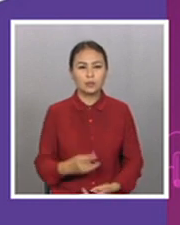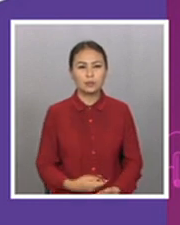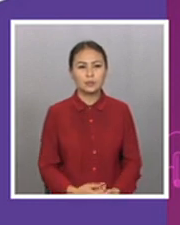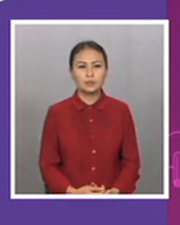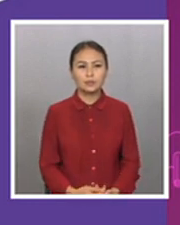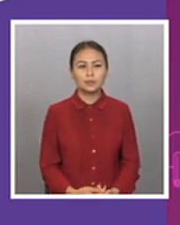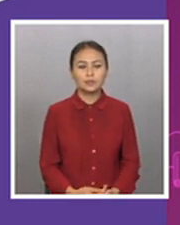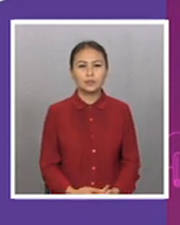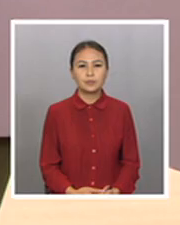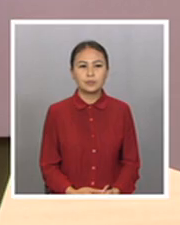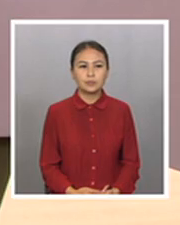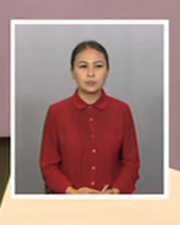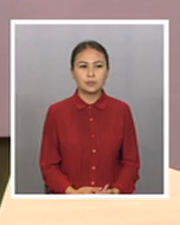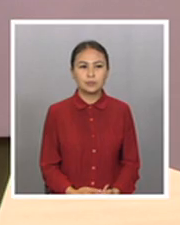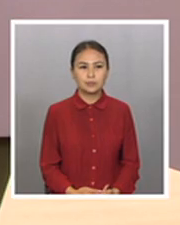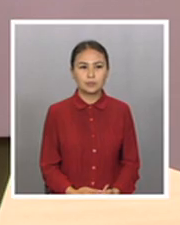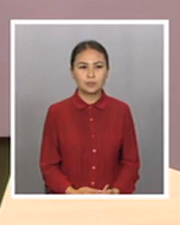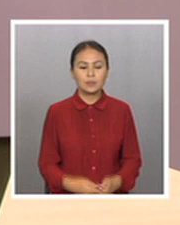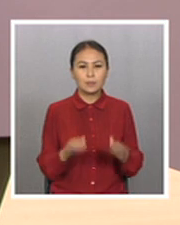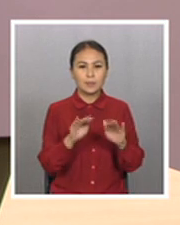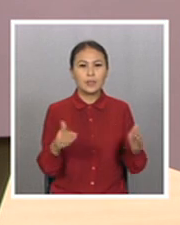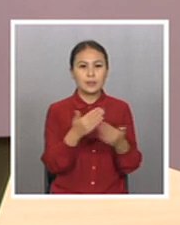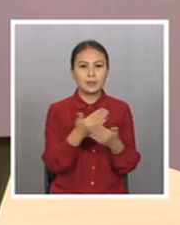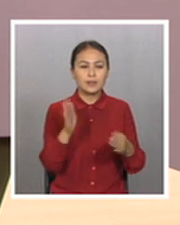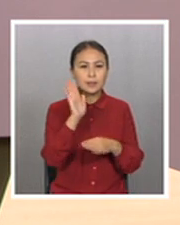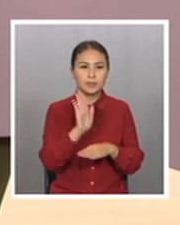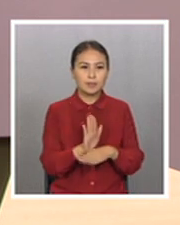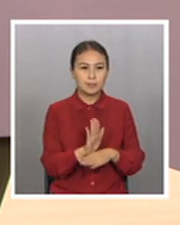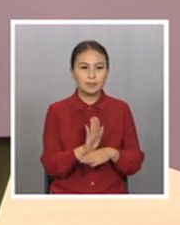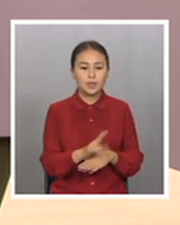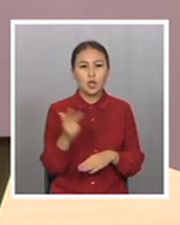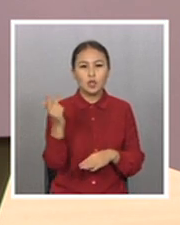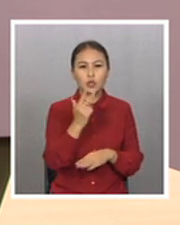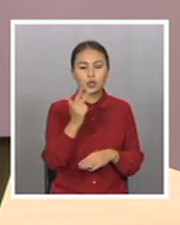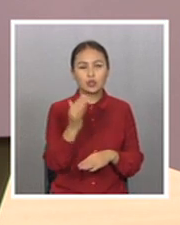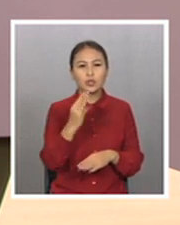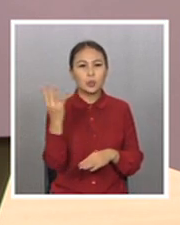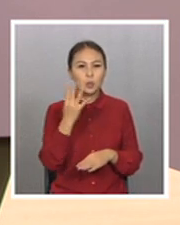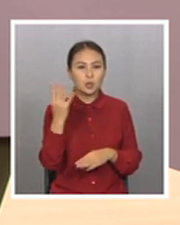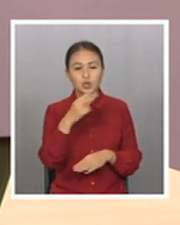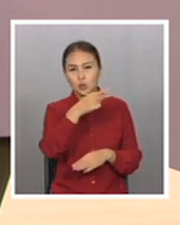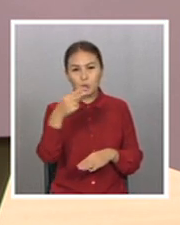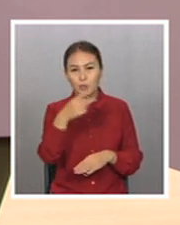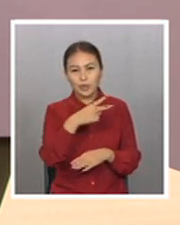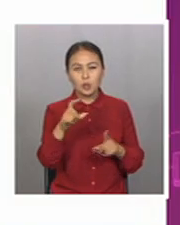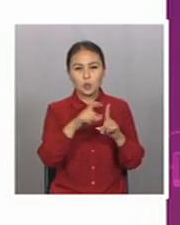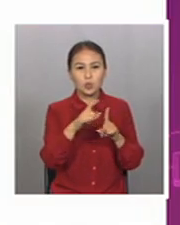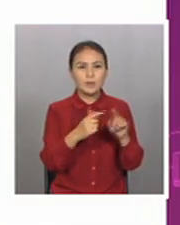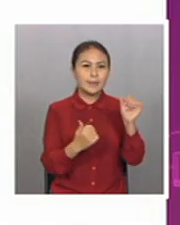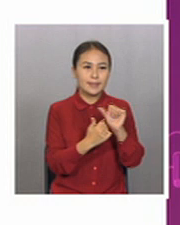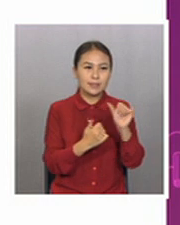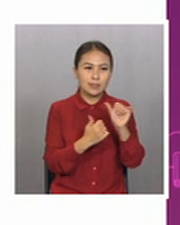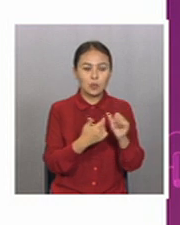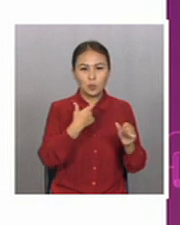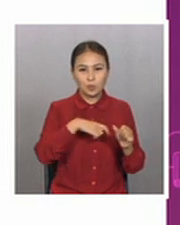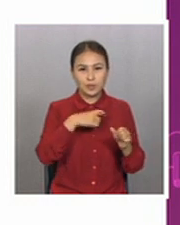Бабалардың рухы. Балалар, енді сендерге тапсырма. Үшінші және төртінші жолдағы сөз тіркестерін